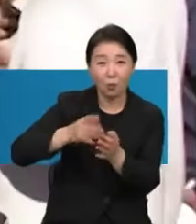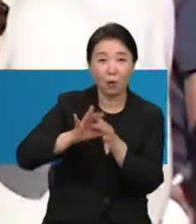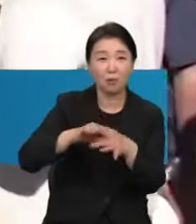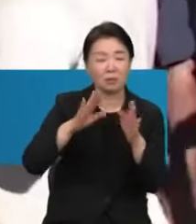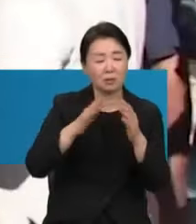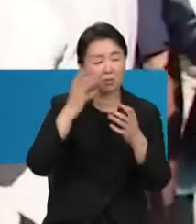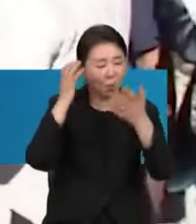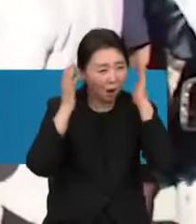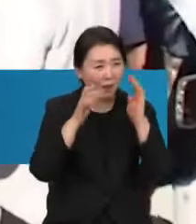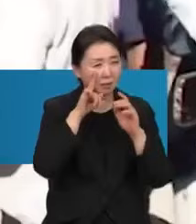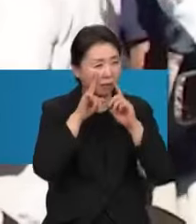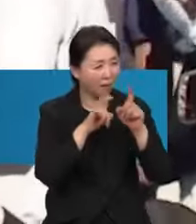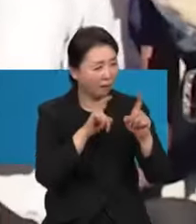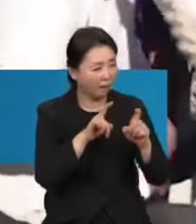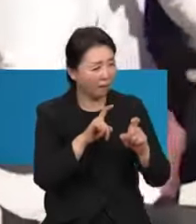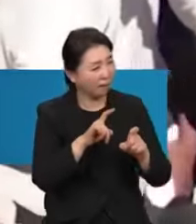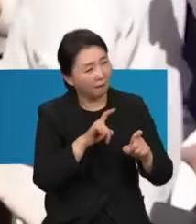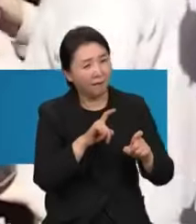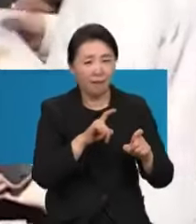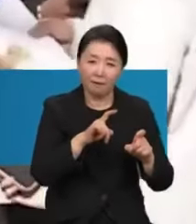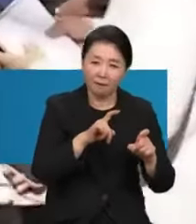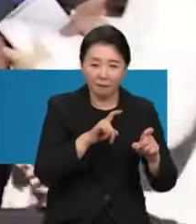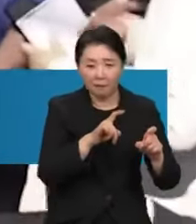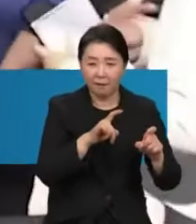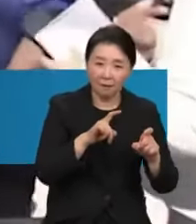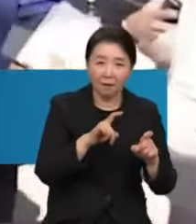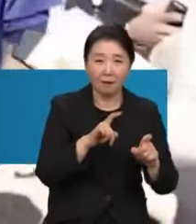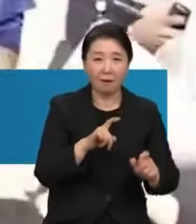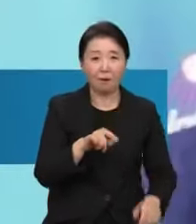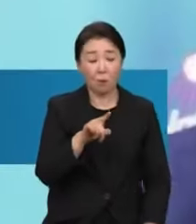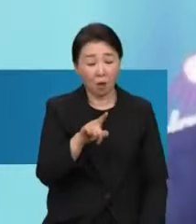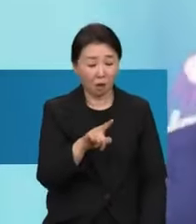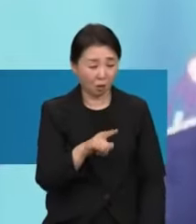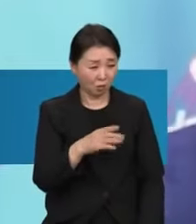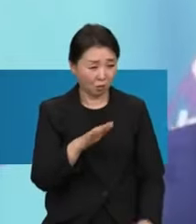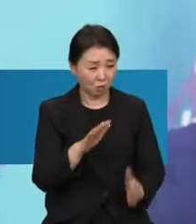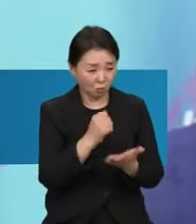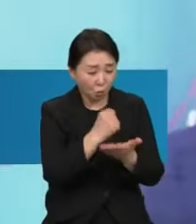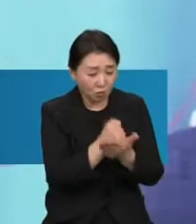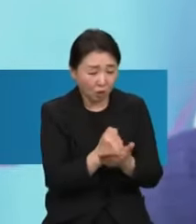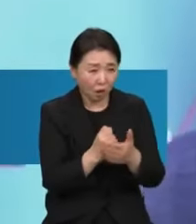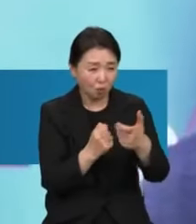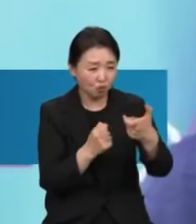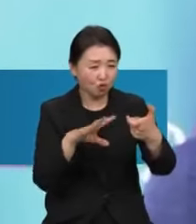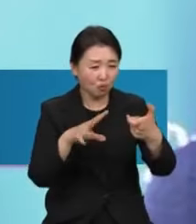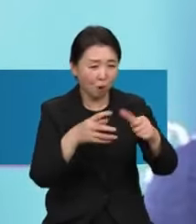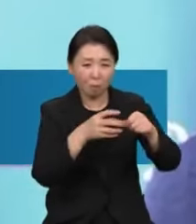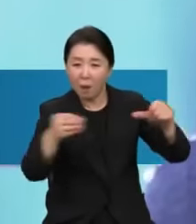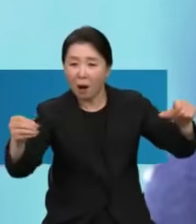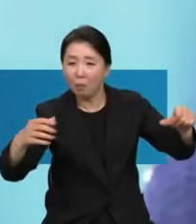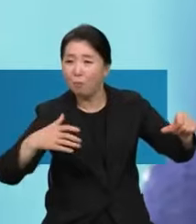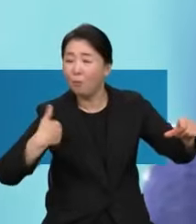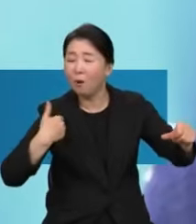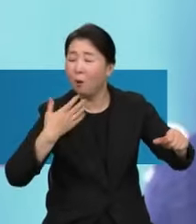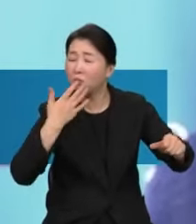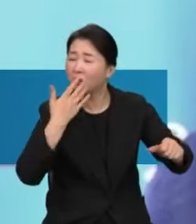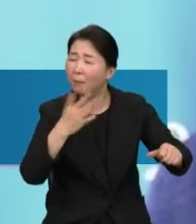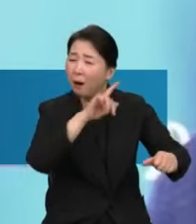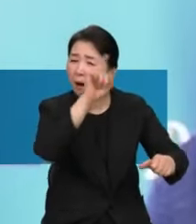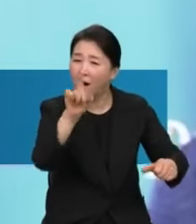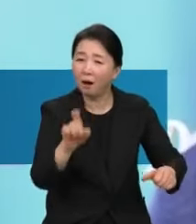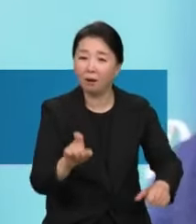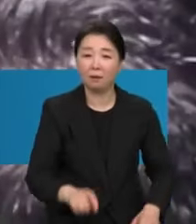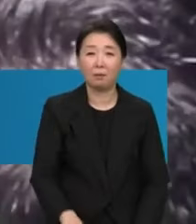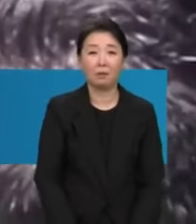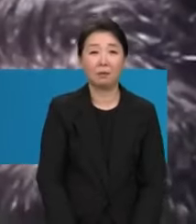여전히 혼란스럽다고 표현했는데요. 어떻게 본인 계좌에서 60억 원이 빠져나가는 걸 모를 수 있느냐고 물음을 던진